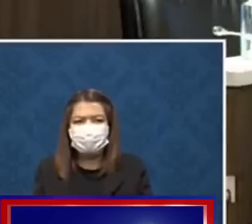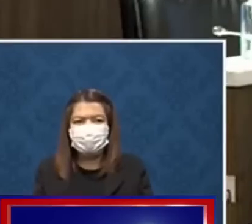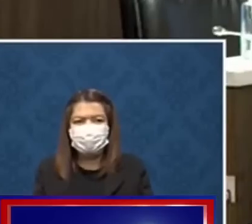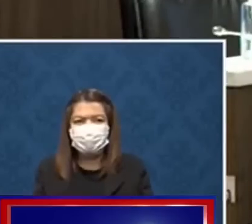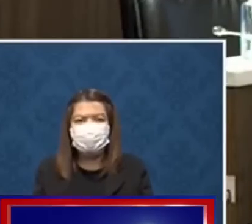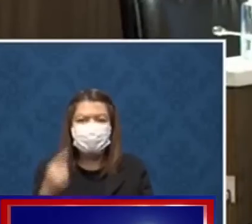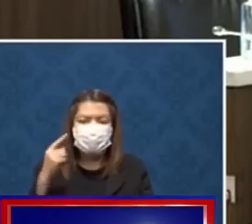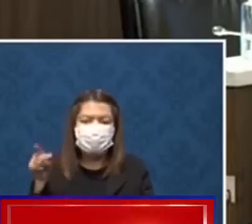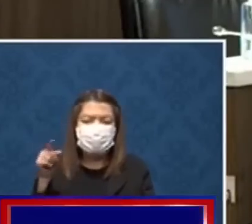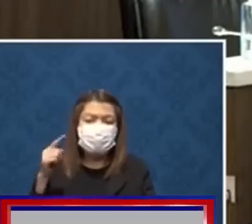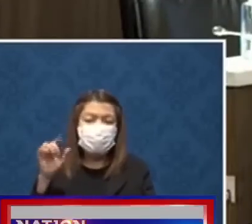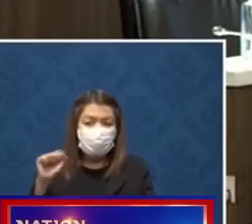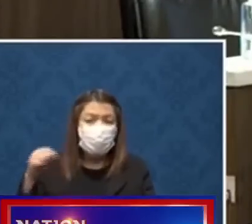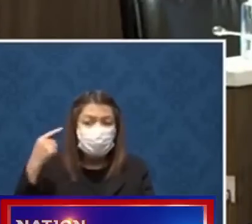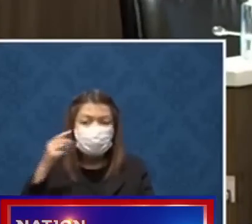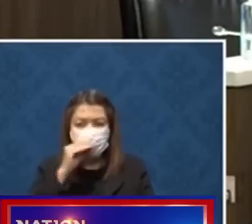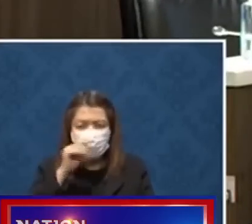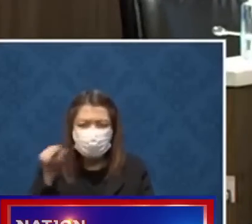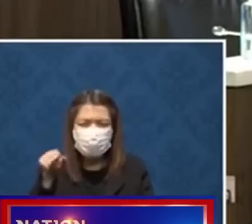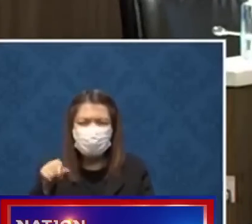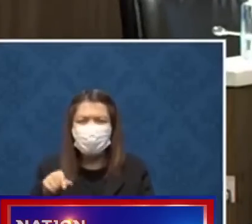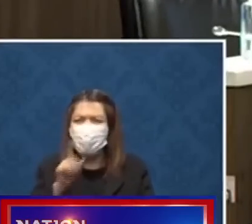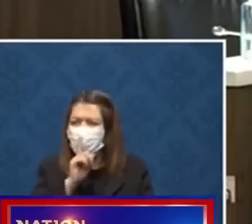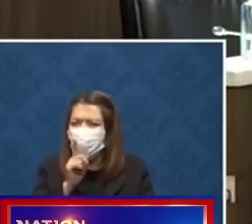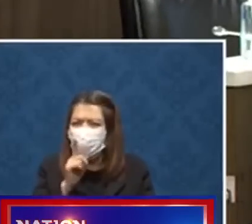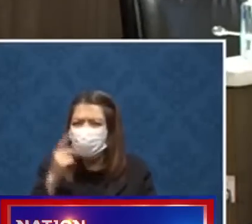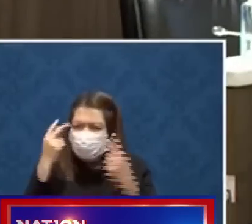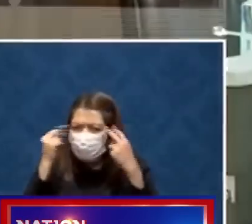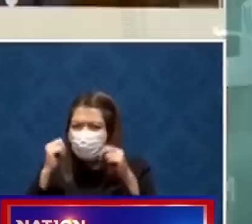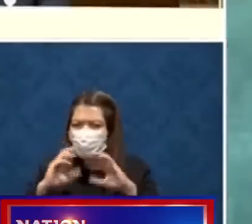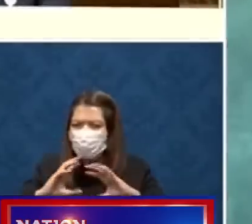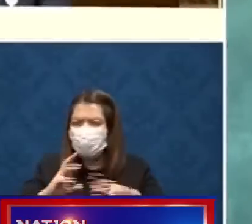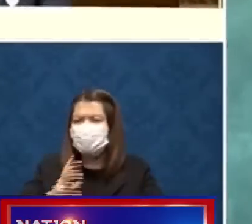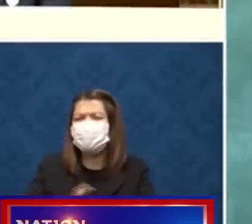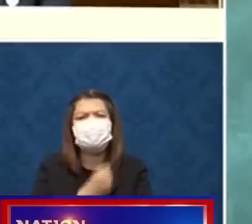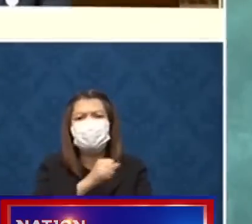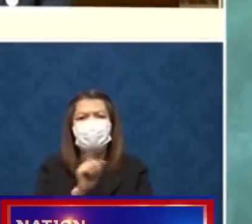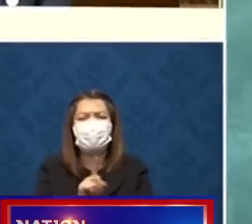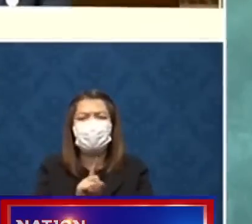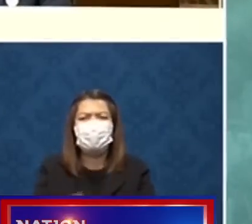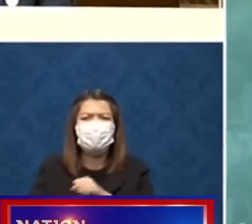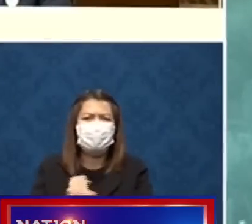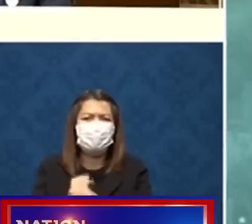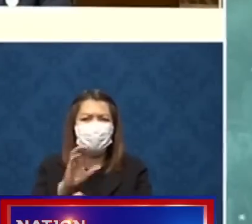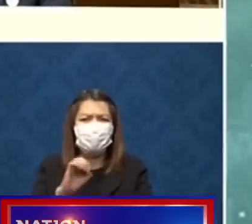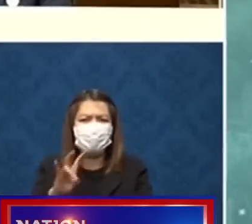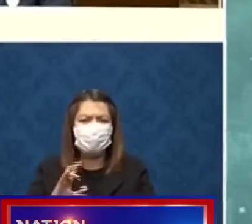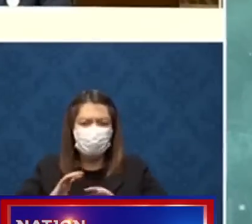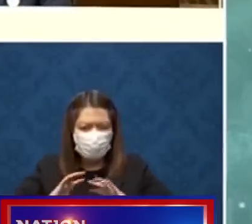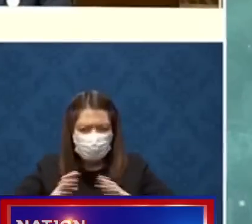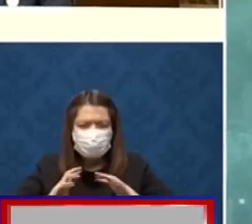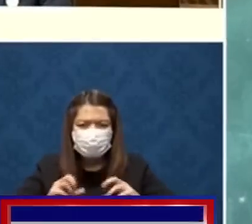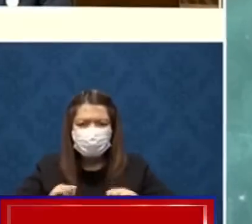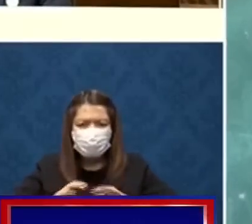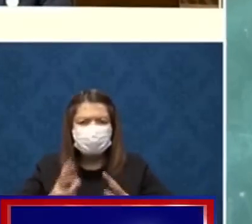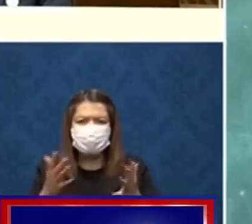านผู้หญิงคนนี้พูดเลยครับว่าอยู่ๆนายกนำรถถังมายึดอำนาจที่ผ่านมาปี57ไม่มีรถถังสักคันนึงผ